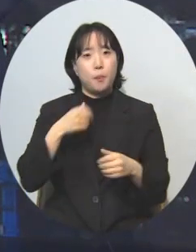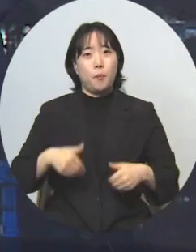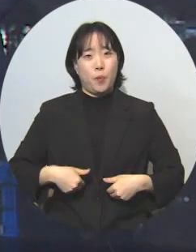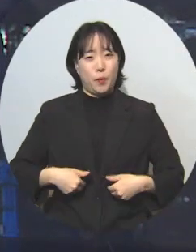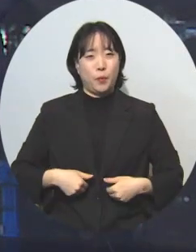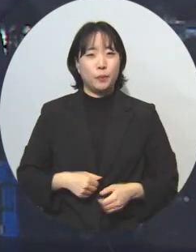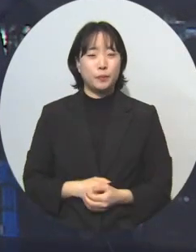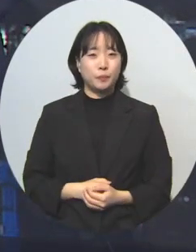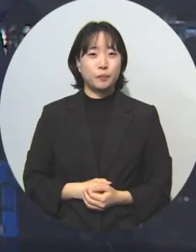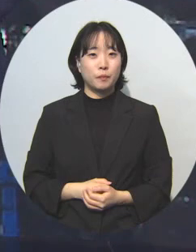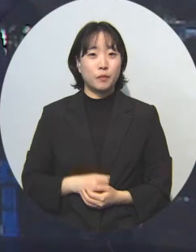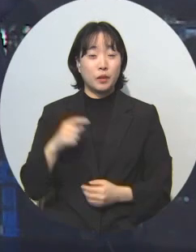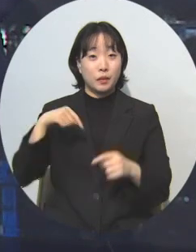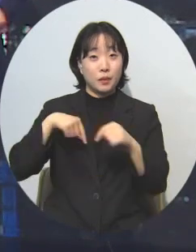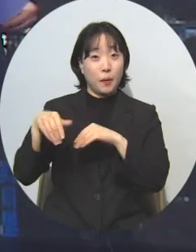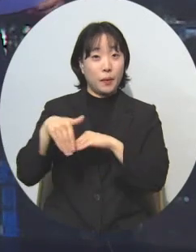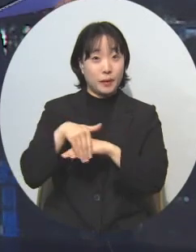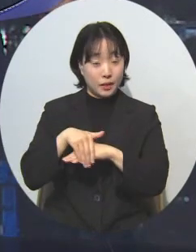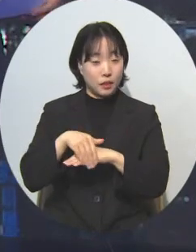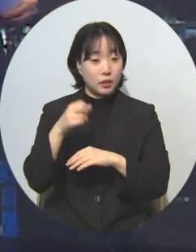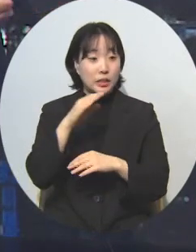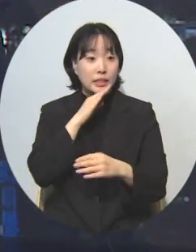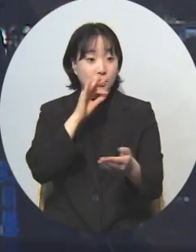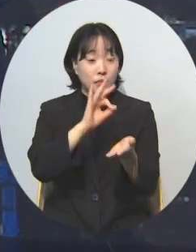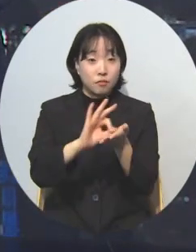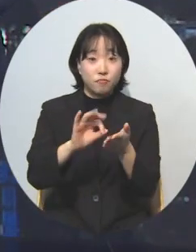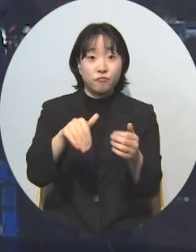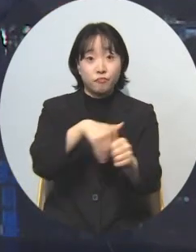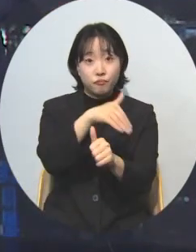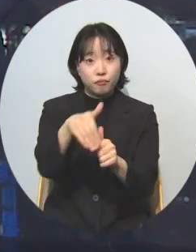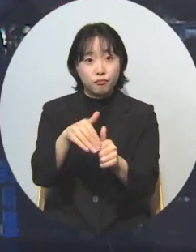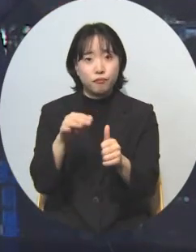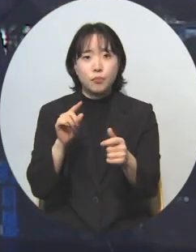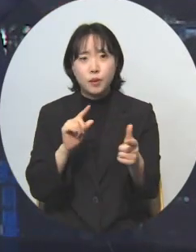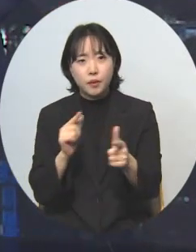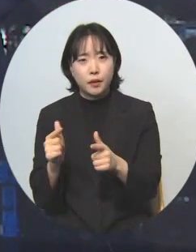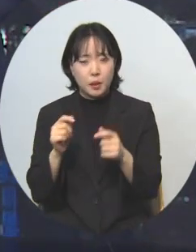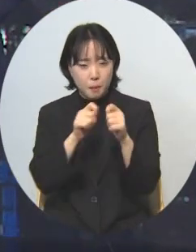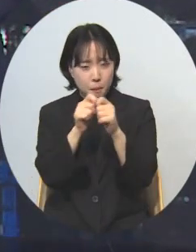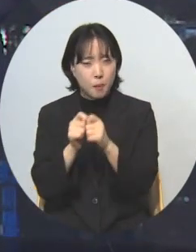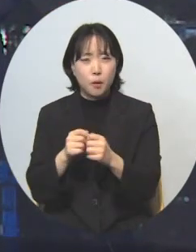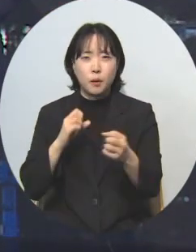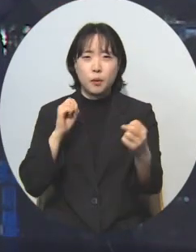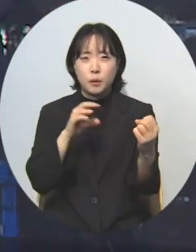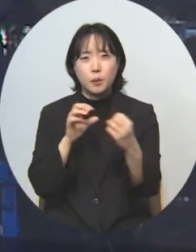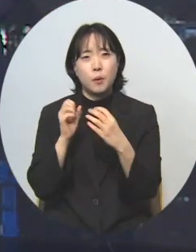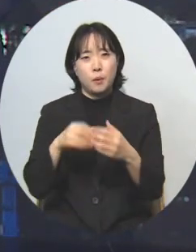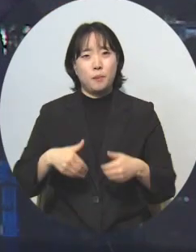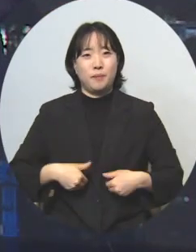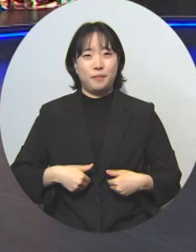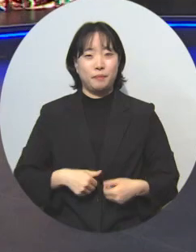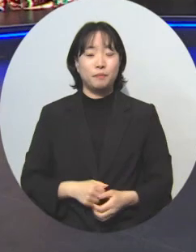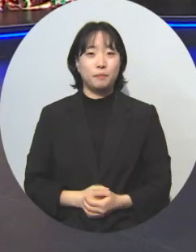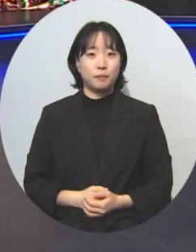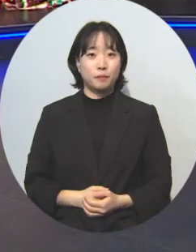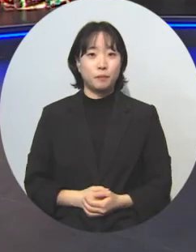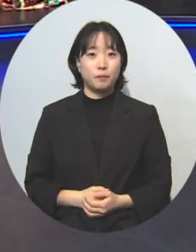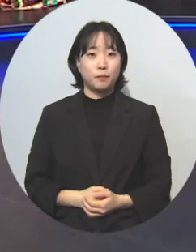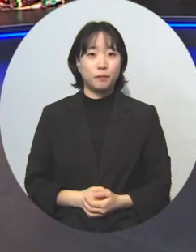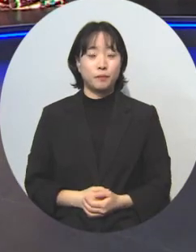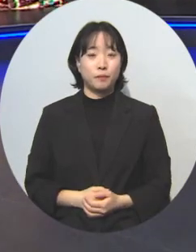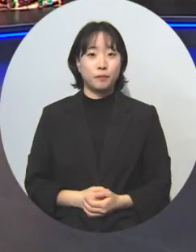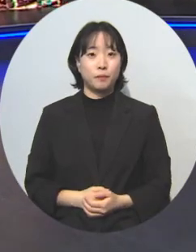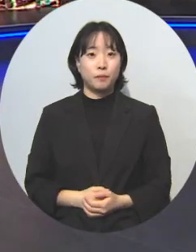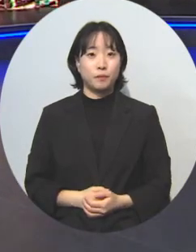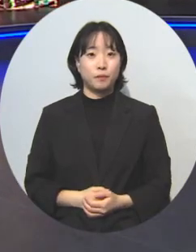살피는 정책과 현장간의 간격 메우기가 부지런히 지속되기를 기대해 봅니다